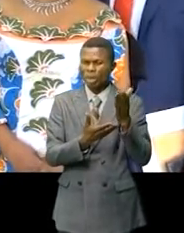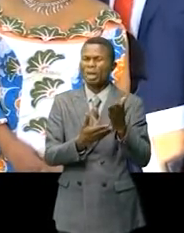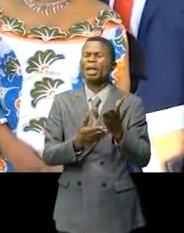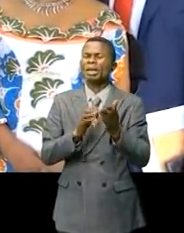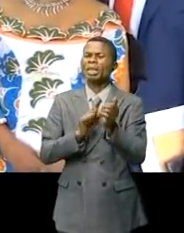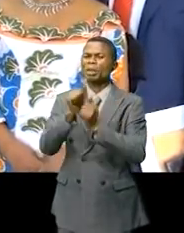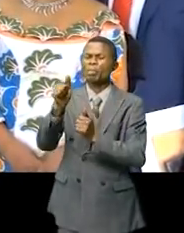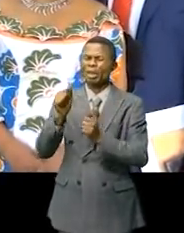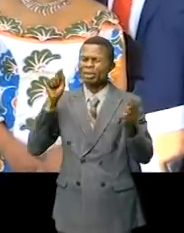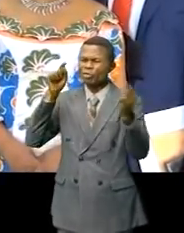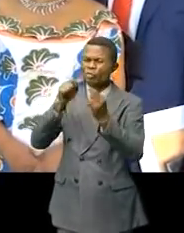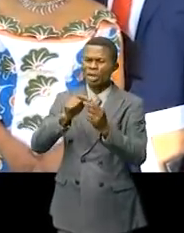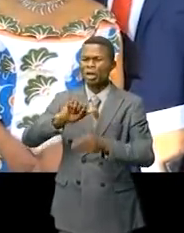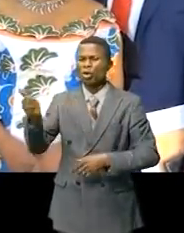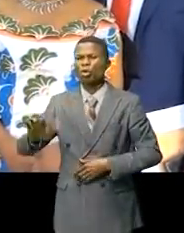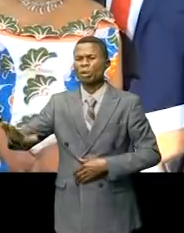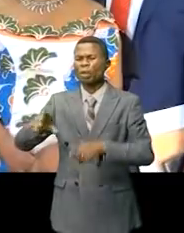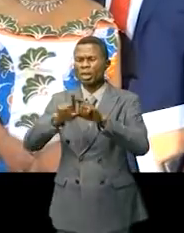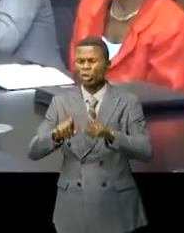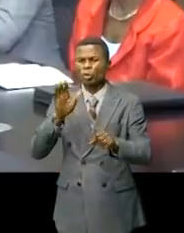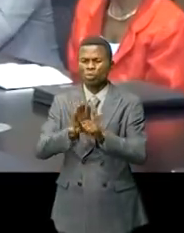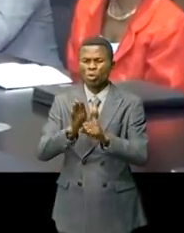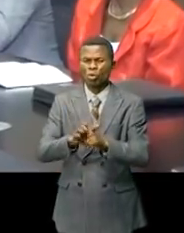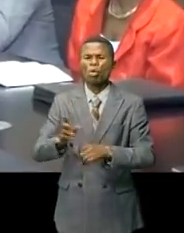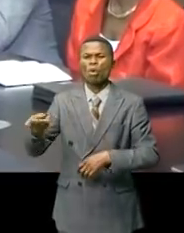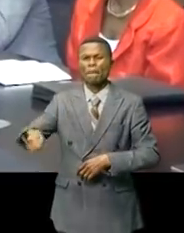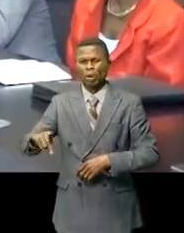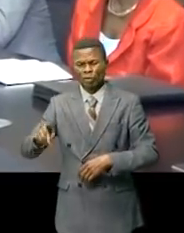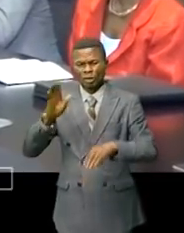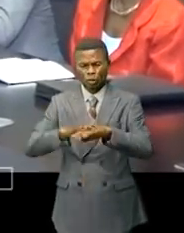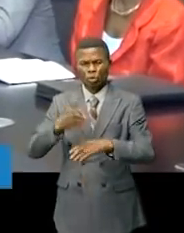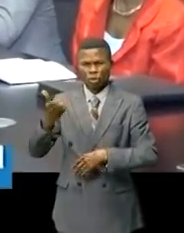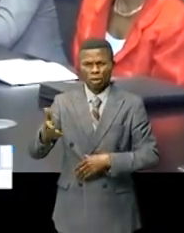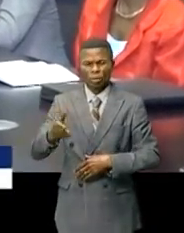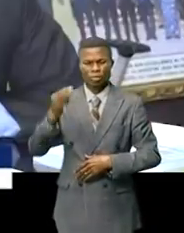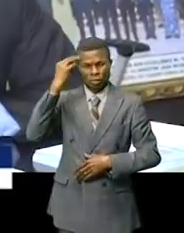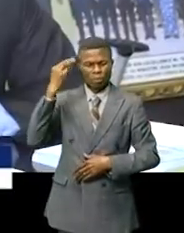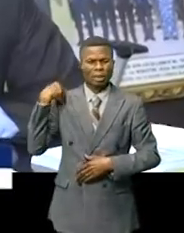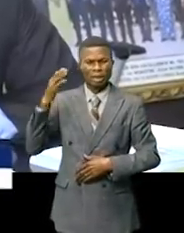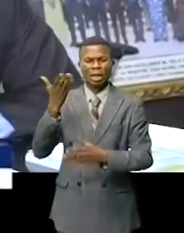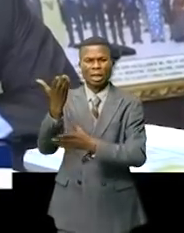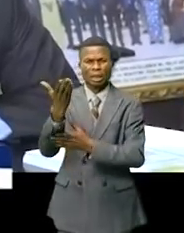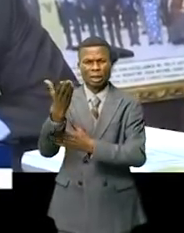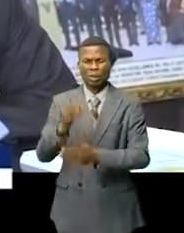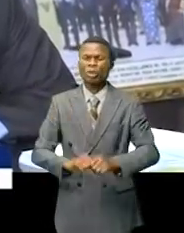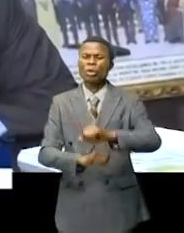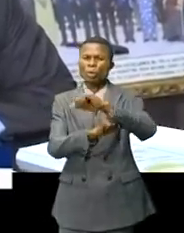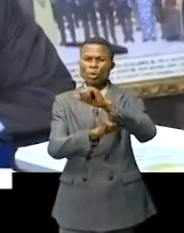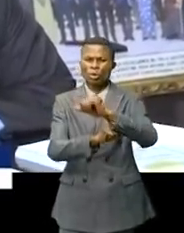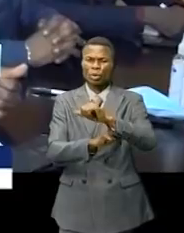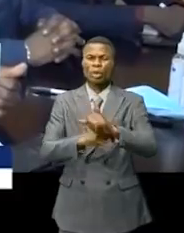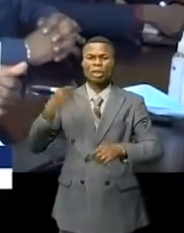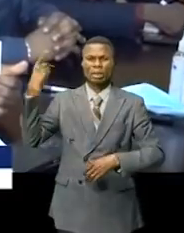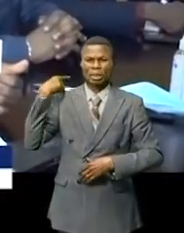et qui partent d'autres provinces et toutes vos passés par les caves où le ministre d'état des itp à solliciter l'accompagnement des élus